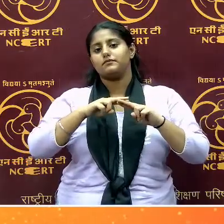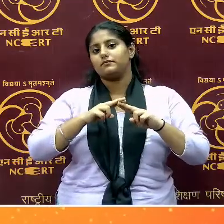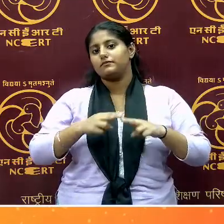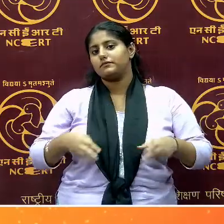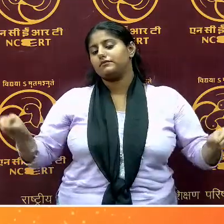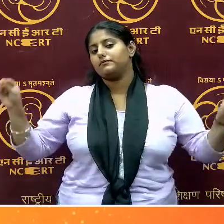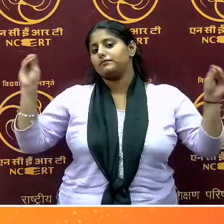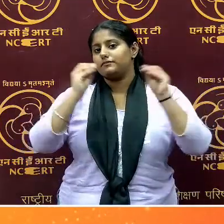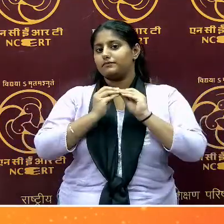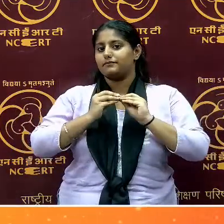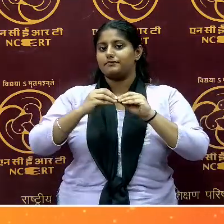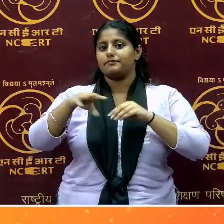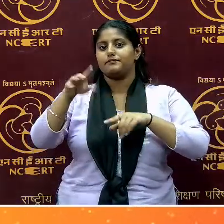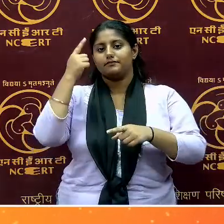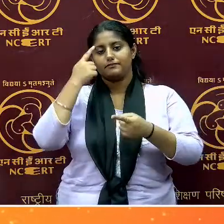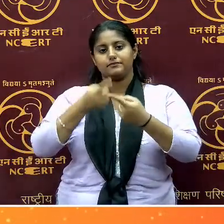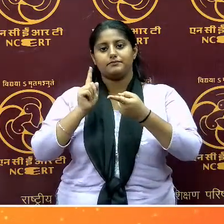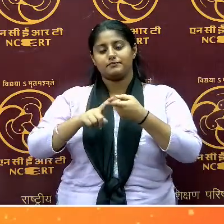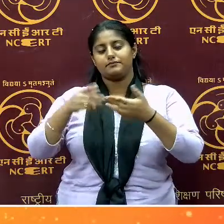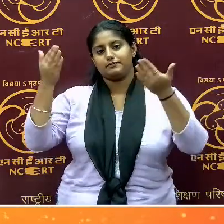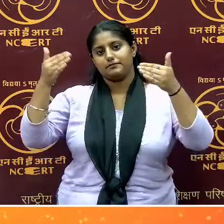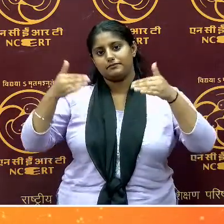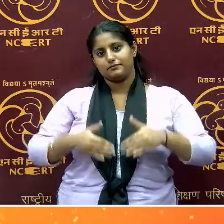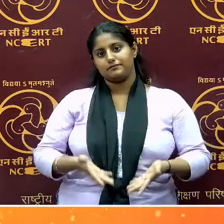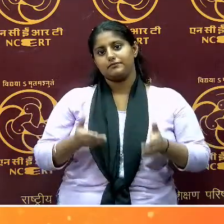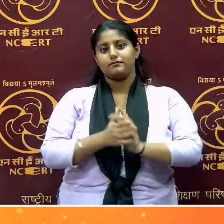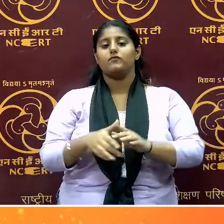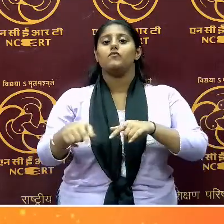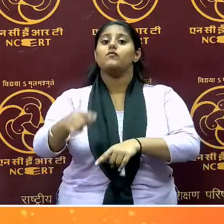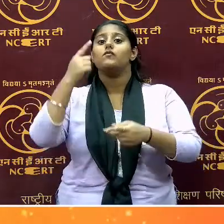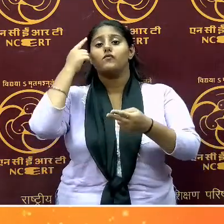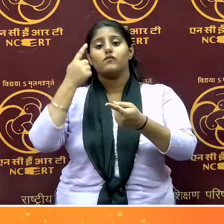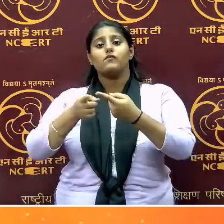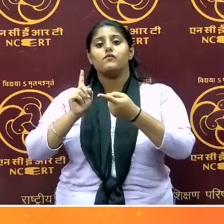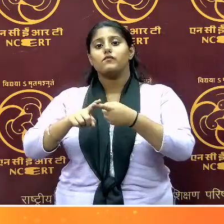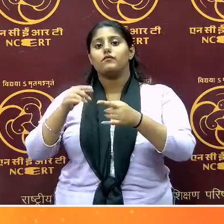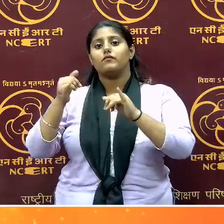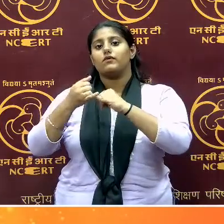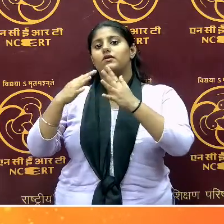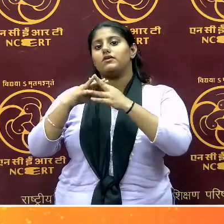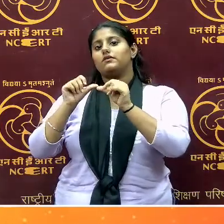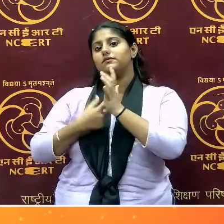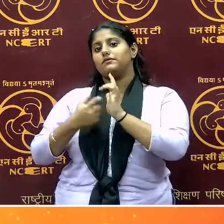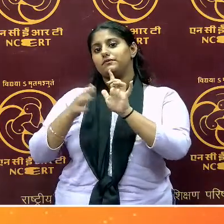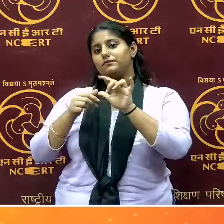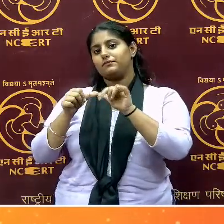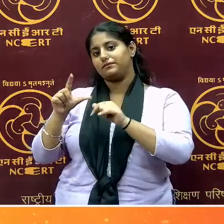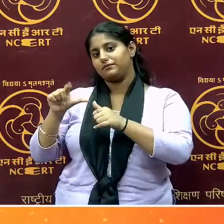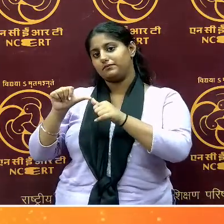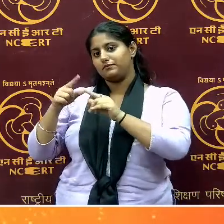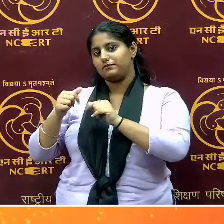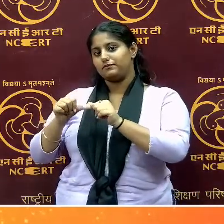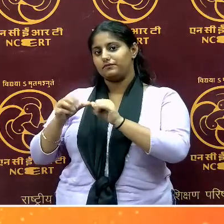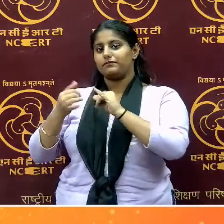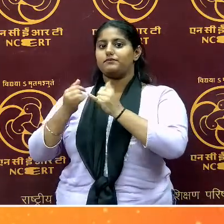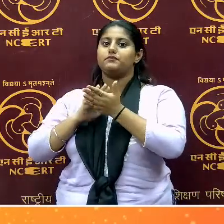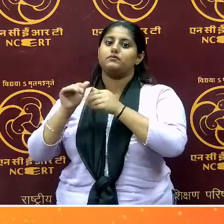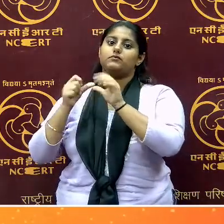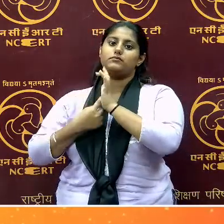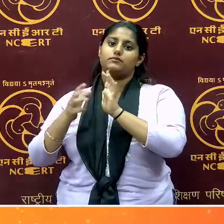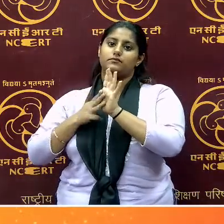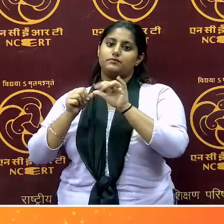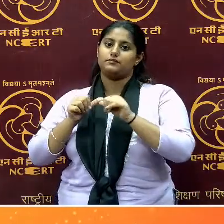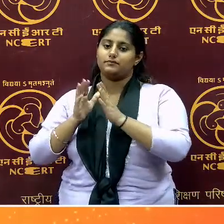के साथ हमारे साथ एक्सपर्ट भी जुड़ चुकी हैं. सो टुडे वी आर जॉइन्ड बाय Miss Swarn Lata Sharma. Ma'am, namaskar and welcome to our session.